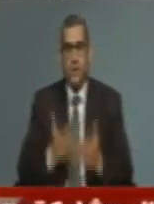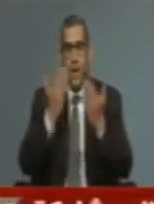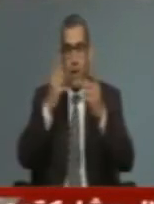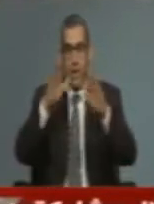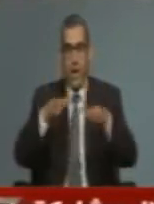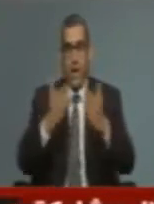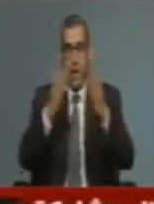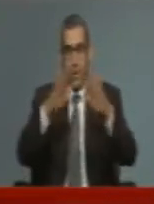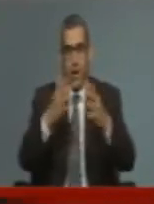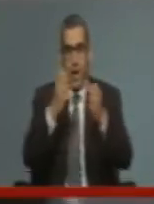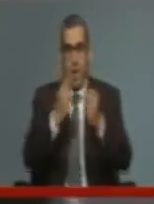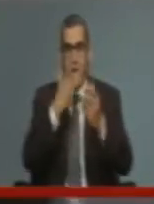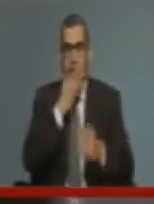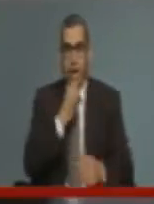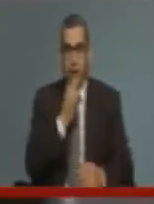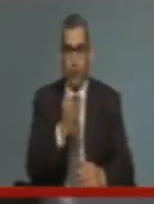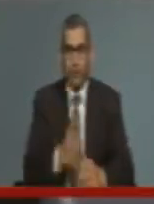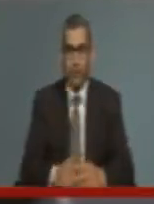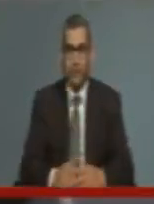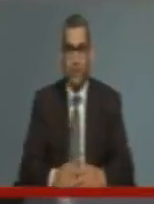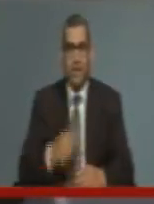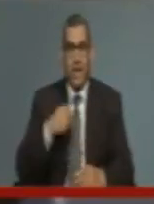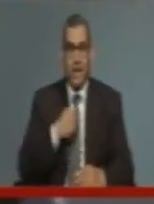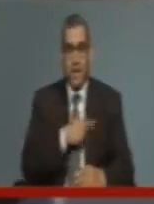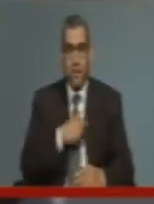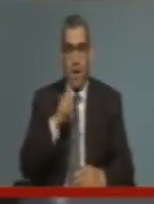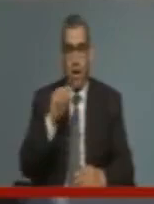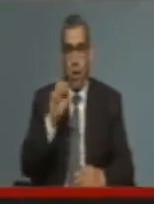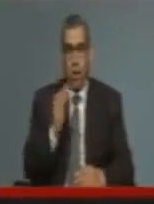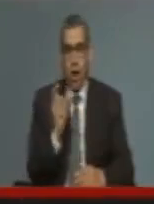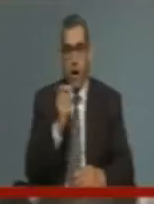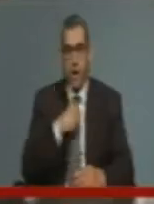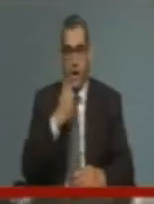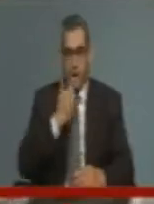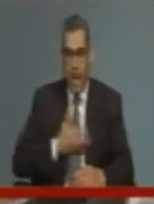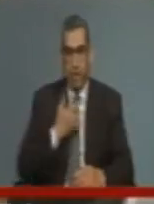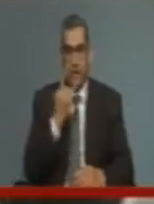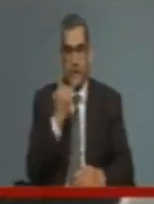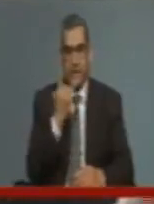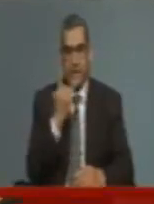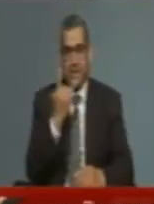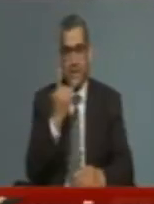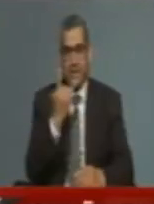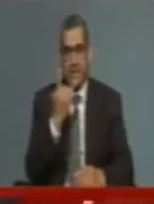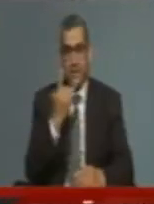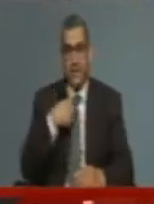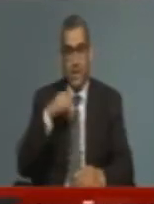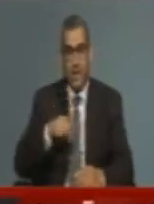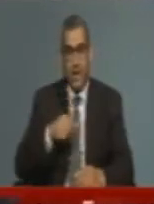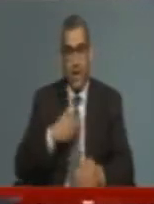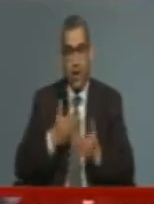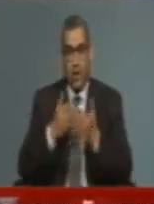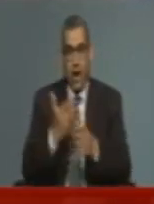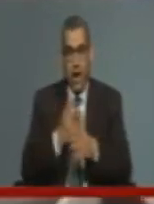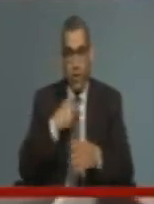يا جميلة. انا اسمي روان سيد احمد، انا عندي 10 سنين، انا بنت من ابناء قصر ثقافة